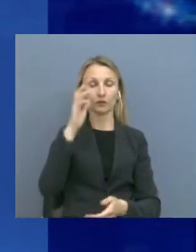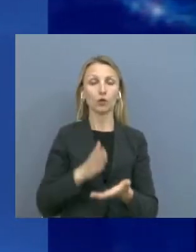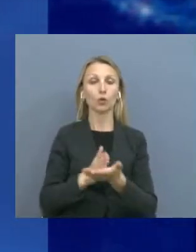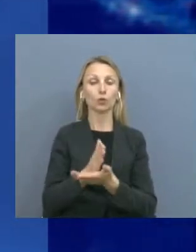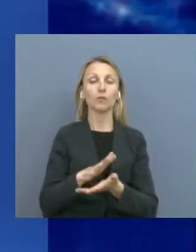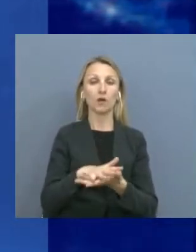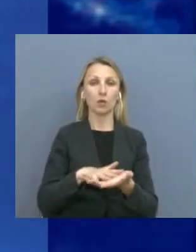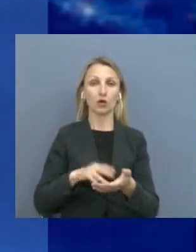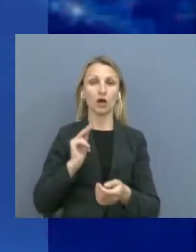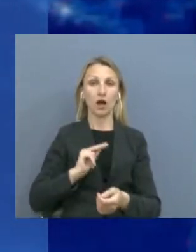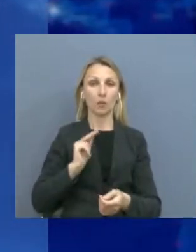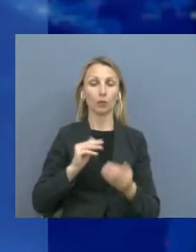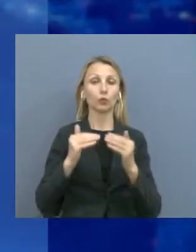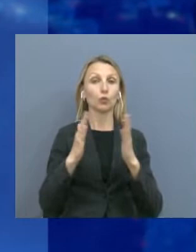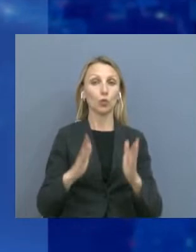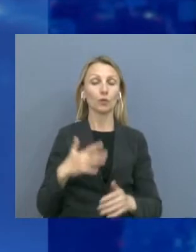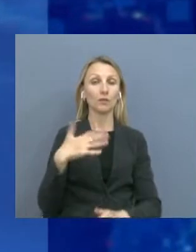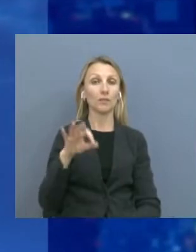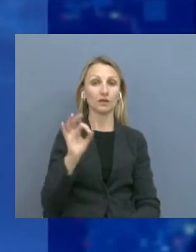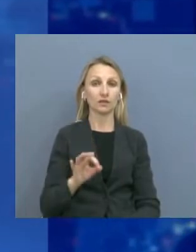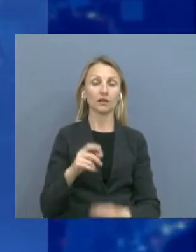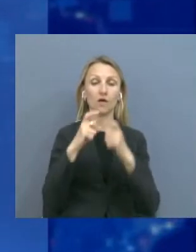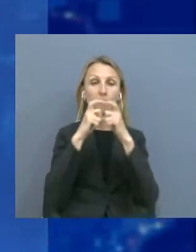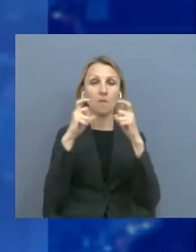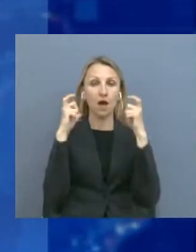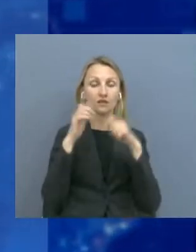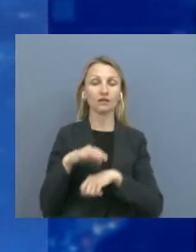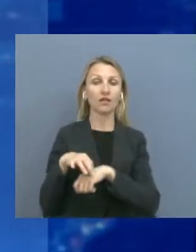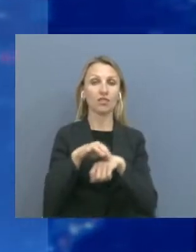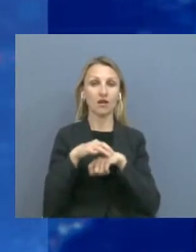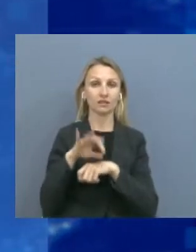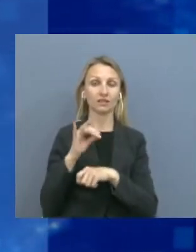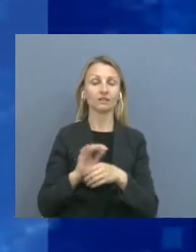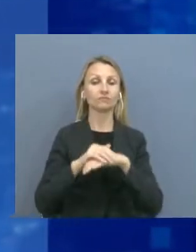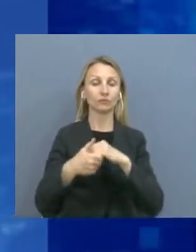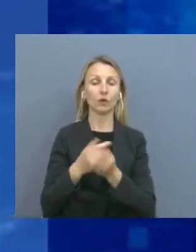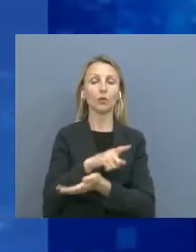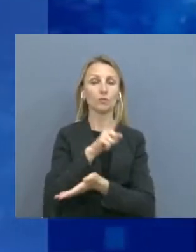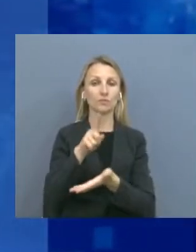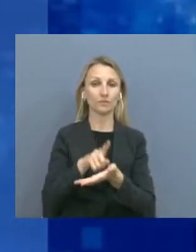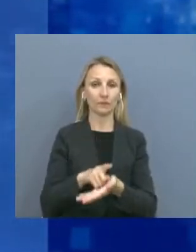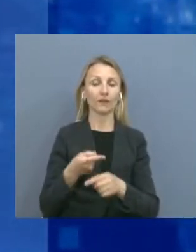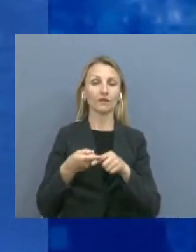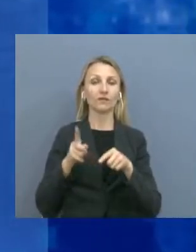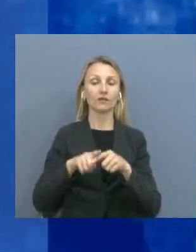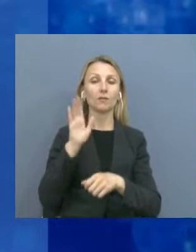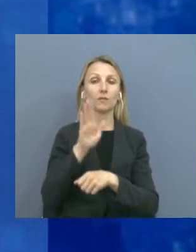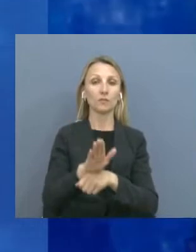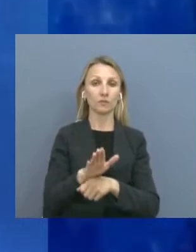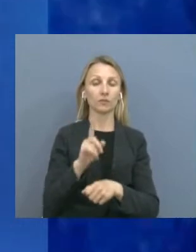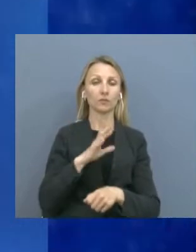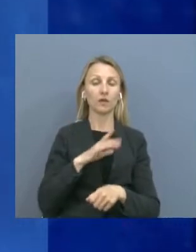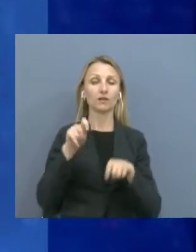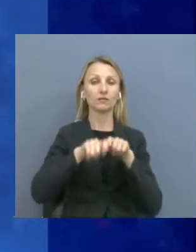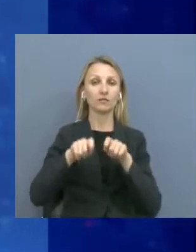продолжат работу дистанционно. Важно ношение маски и соблюдение требований безопасности. Правительству дано поручение разработать